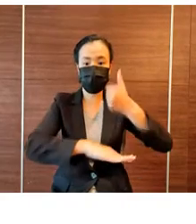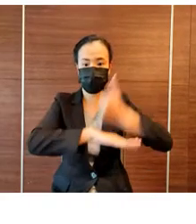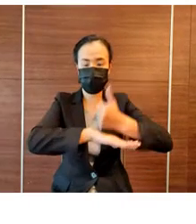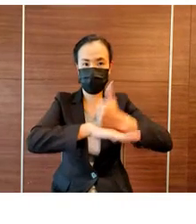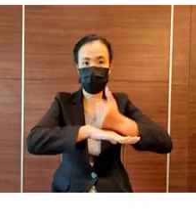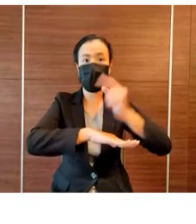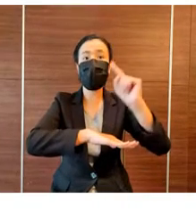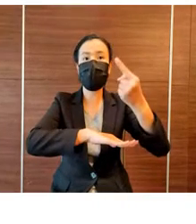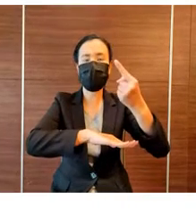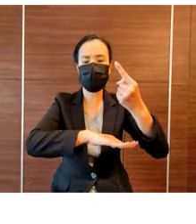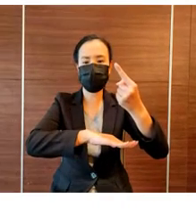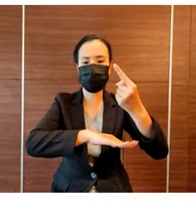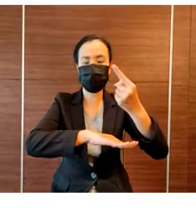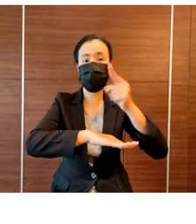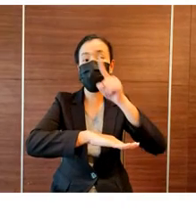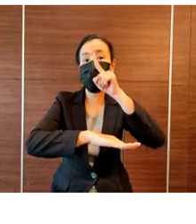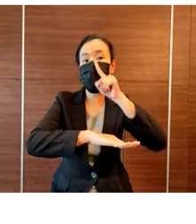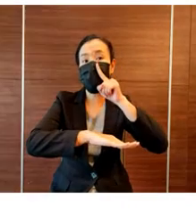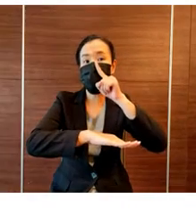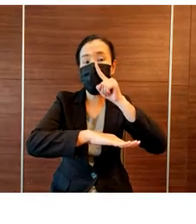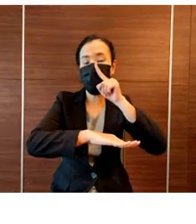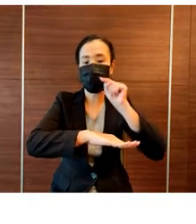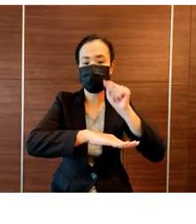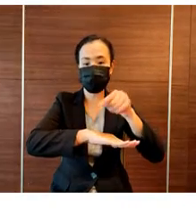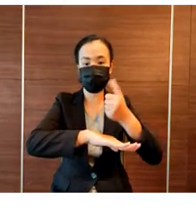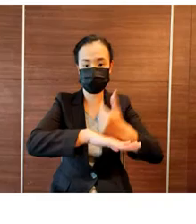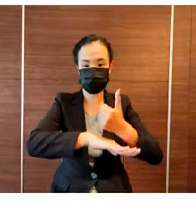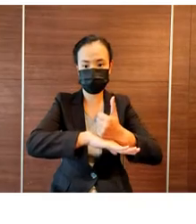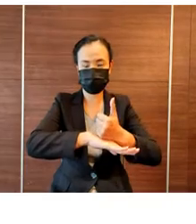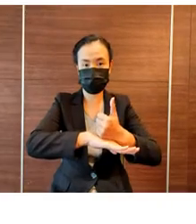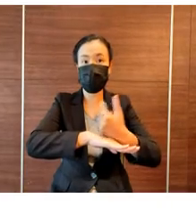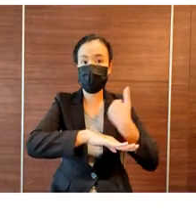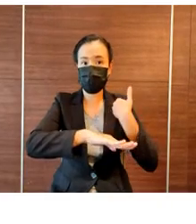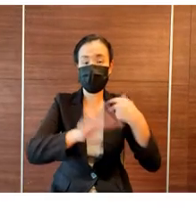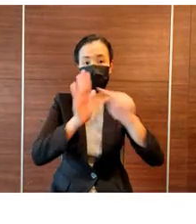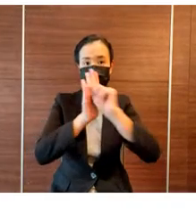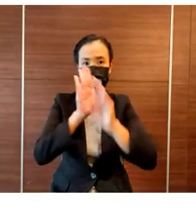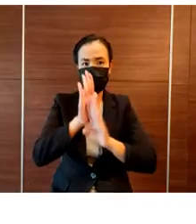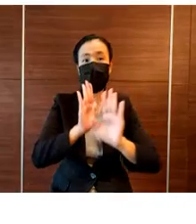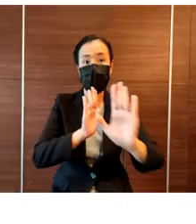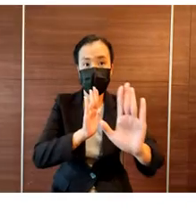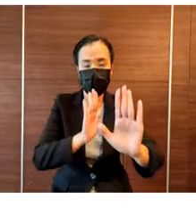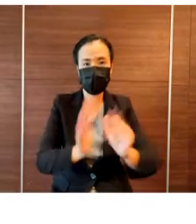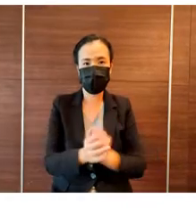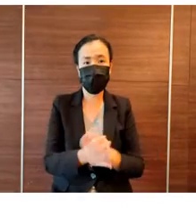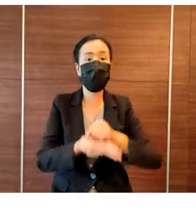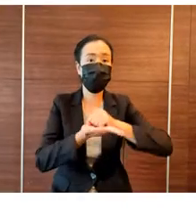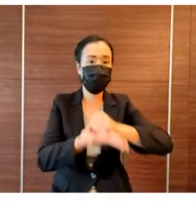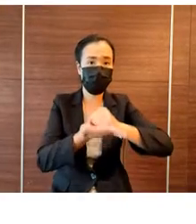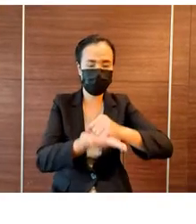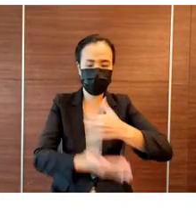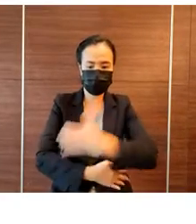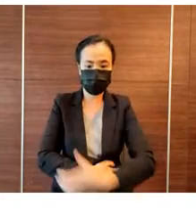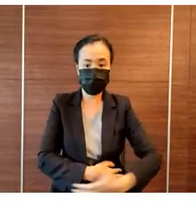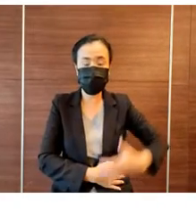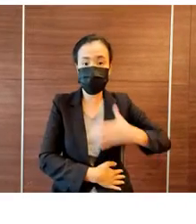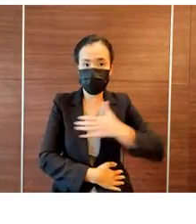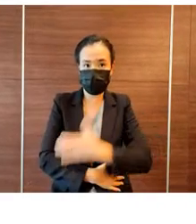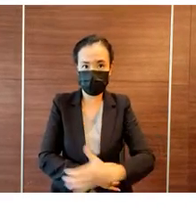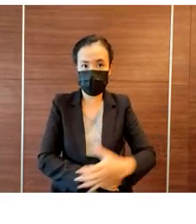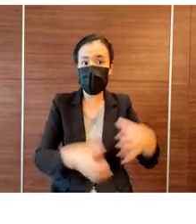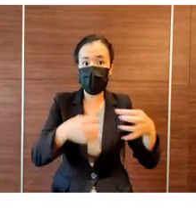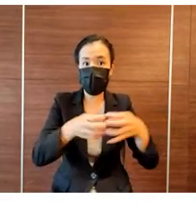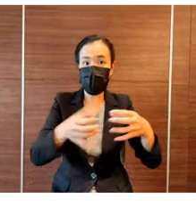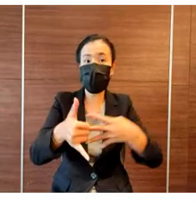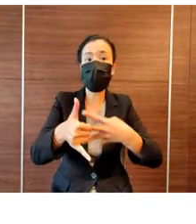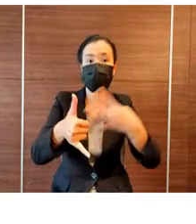ท่านใหม่นะครับอาจารย์ชาชาติเนาะแกก็มีเป็นหนึ่งในนโยบายของแกก็คือเรื่องของการให้บริการด้านสุขภาพของกลุ่มความหล